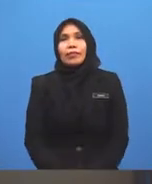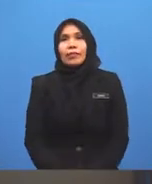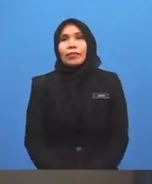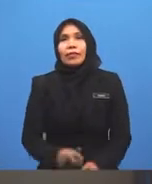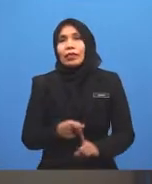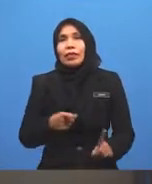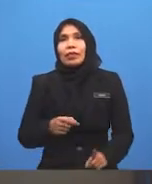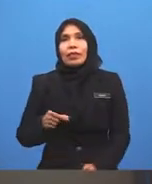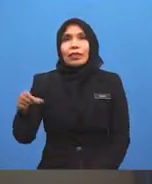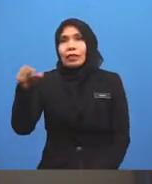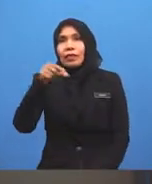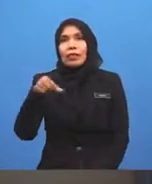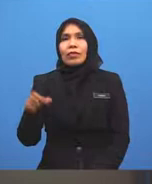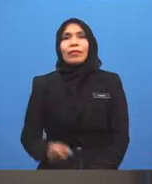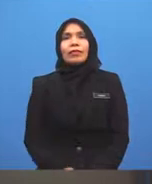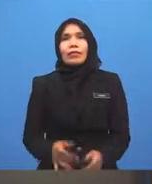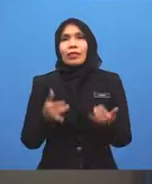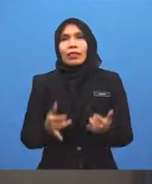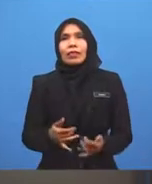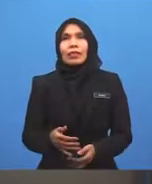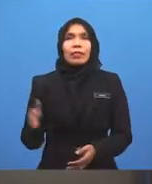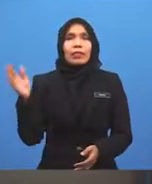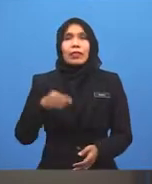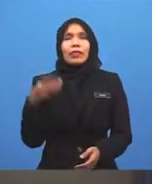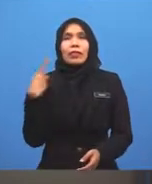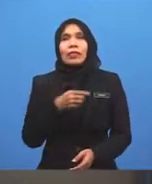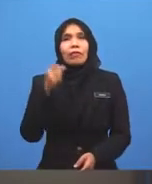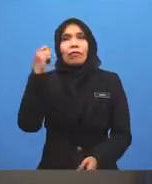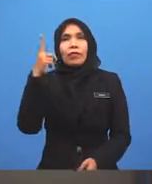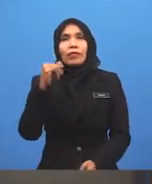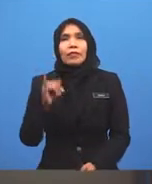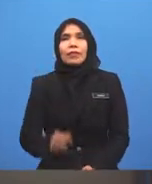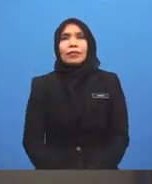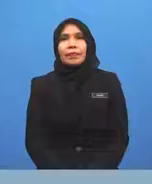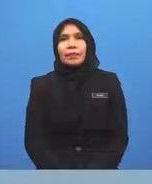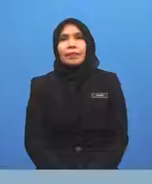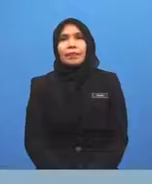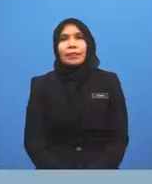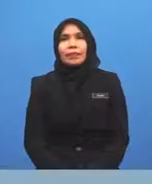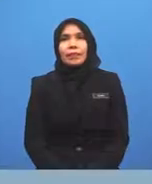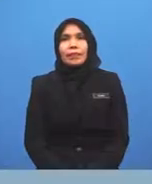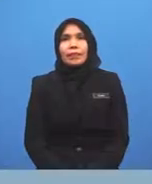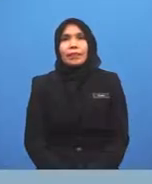Sekarang, mari kita fahami bagaimana penjana arus terus ini berfungsi.